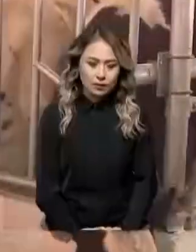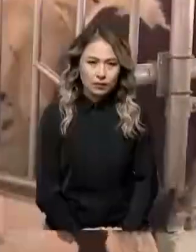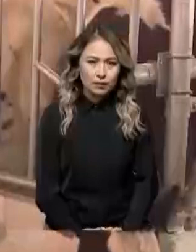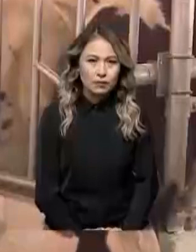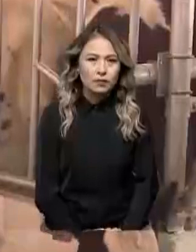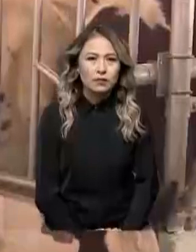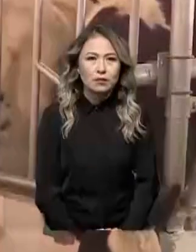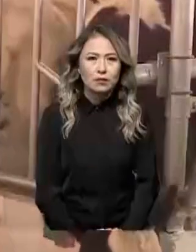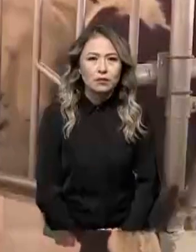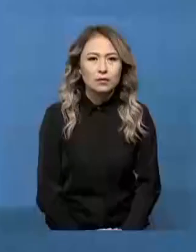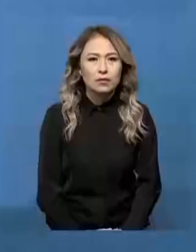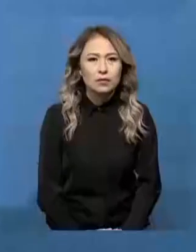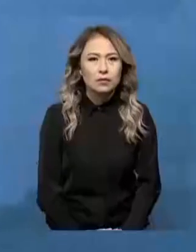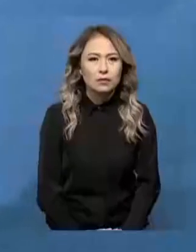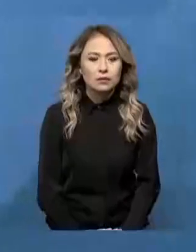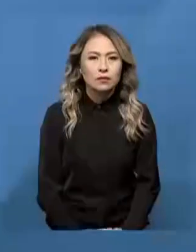кейзет.